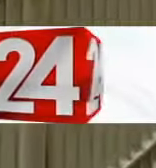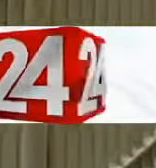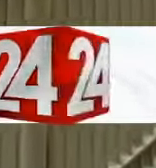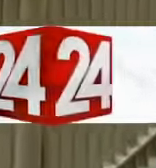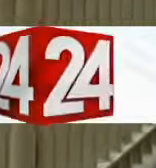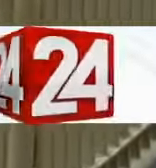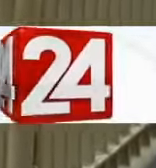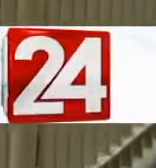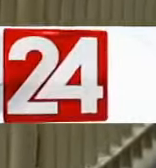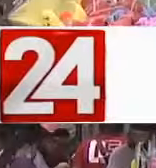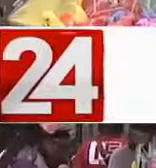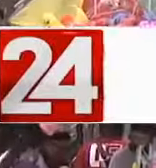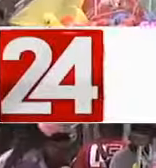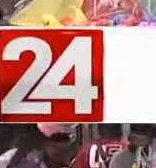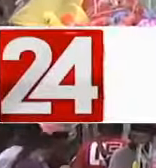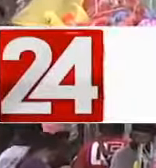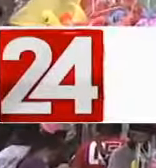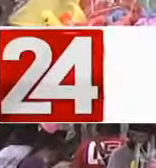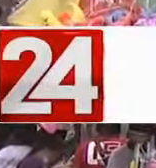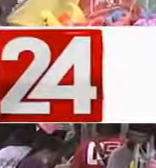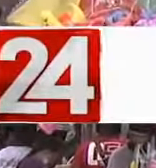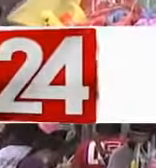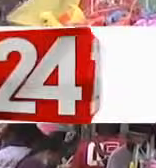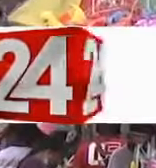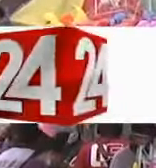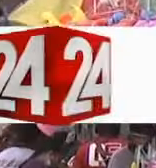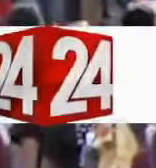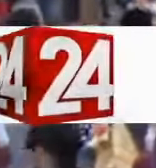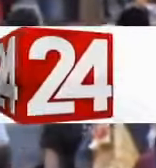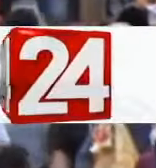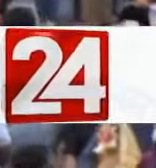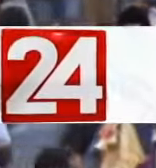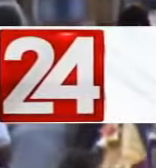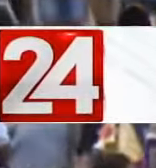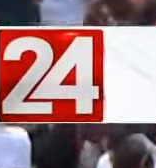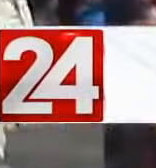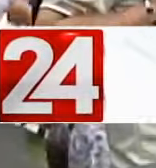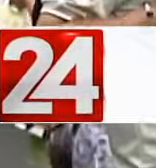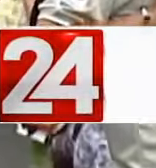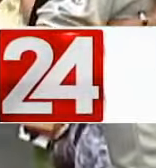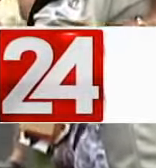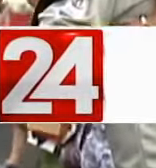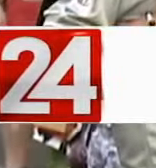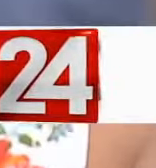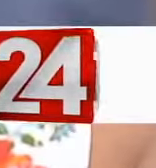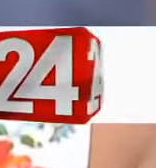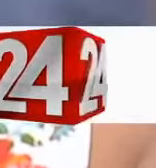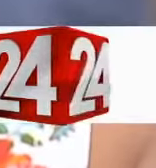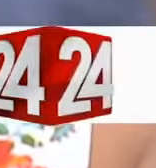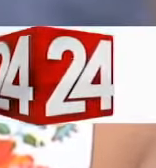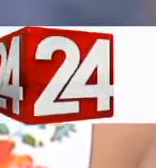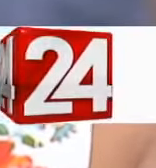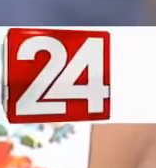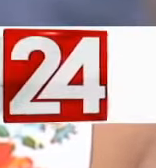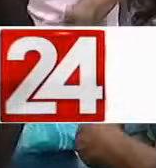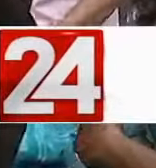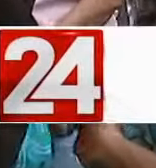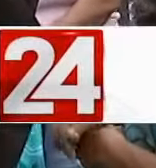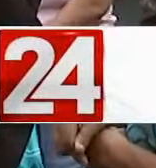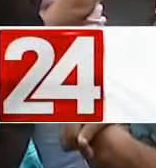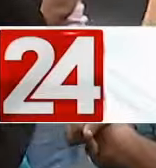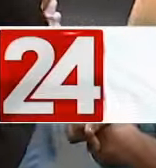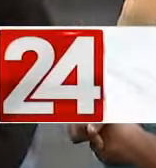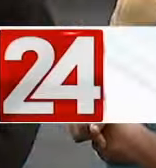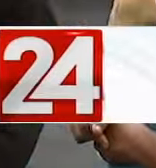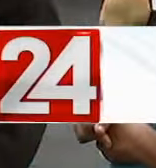Posibleng super spreader event na pista ng itim na Nazareno, pinakansela na. Pero ilang deboto, balak pa rin